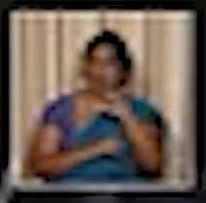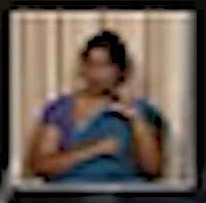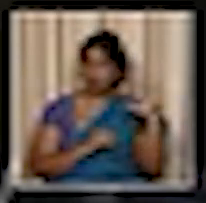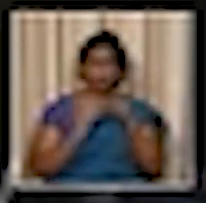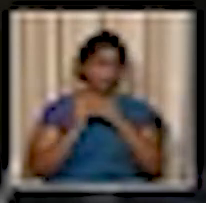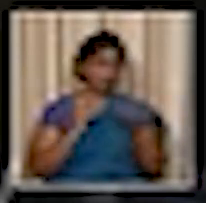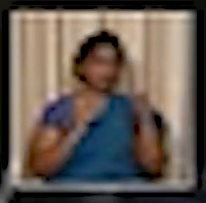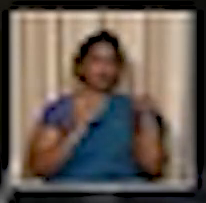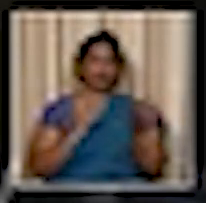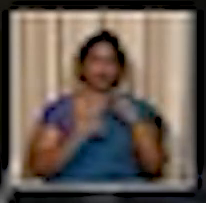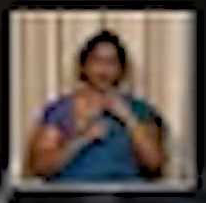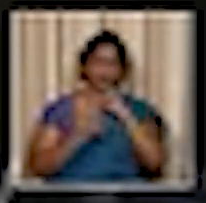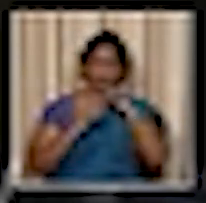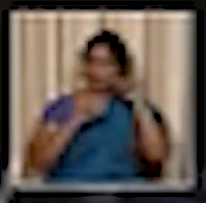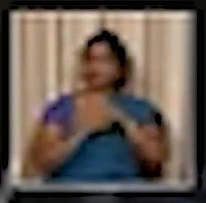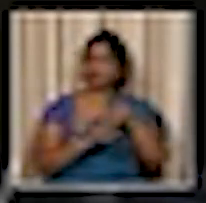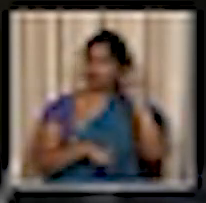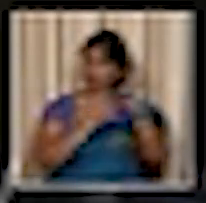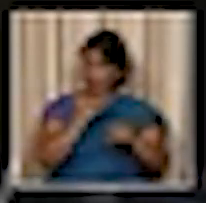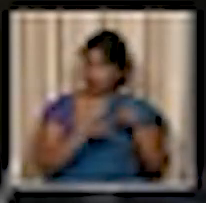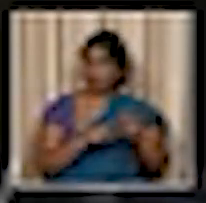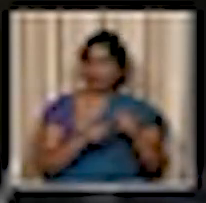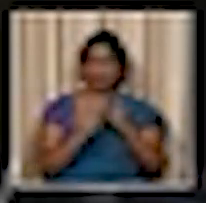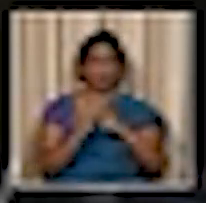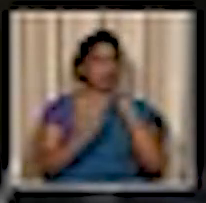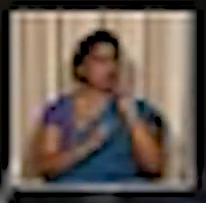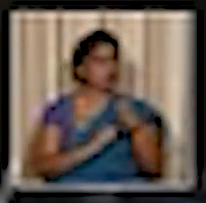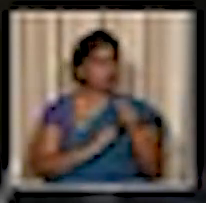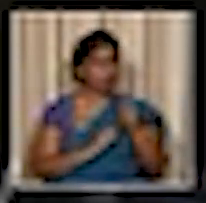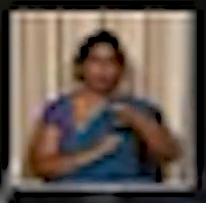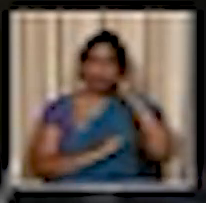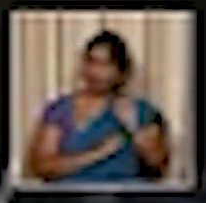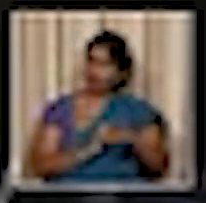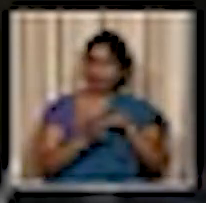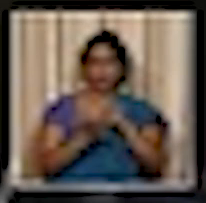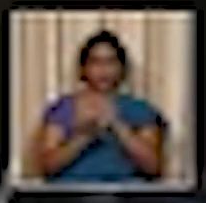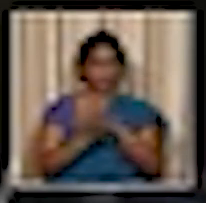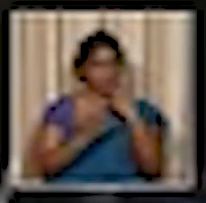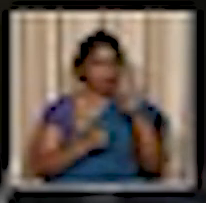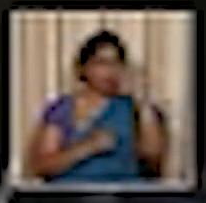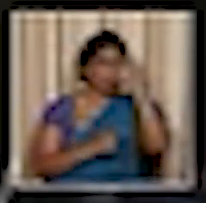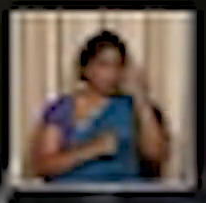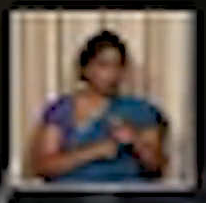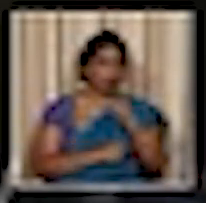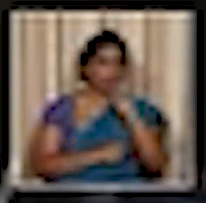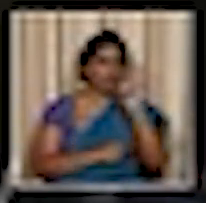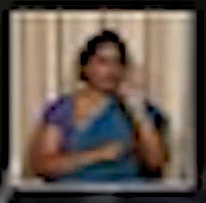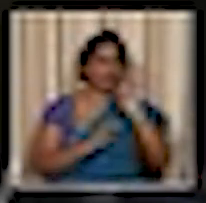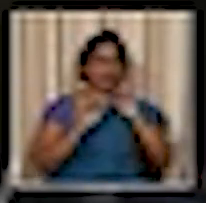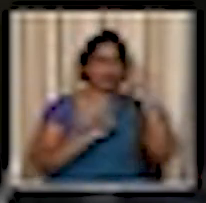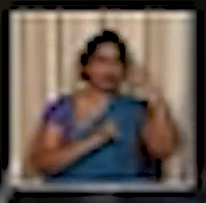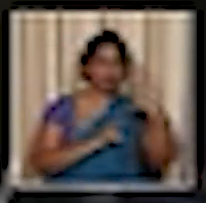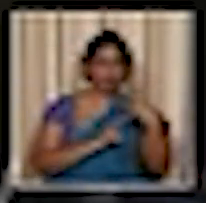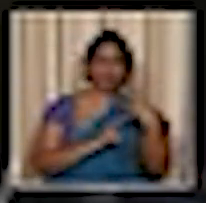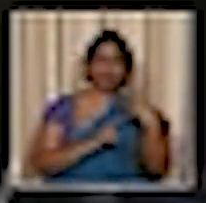ඉඳලා අධිකරණ ක්ෂේත්‍රයේ නිලධාරීන්ට අතිරේක දීමනාවක් අනුමත කරලා තියෙනවා. වැටුප වගේ 125ක